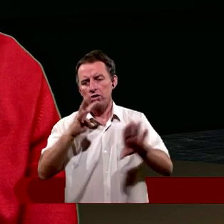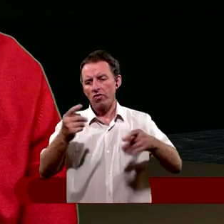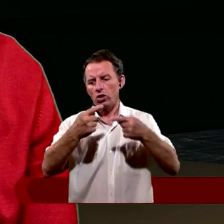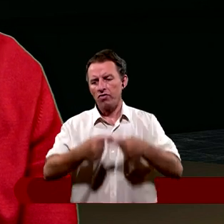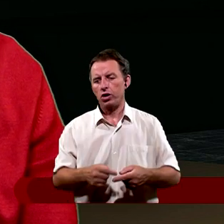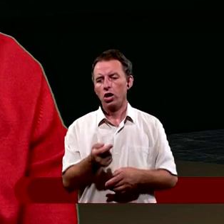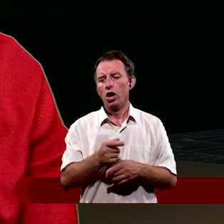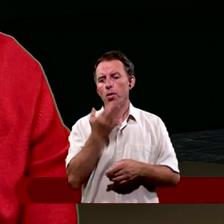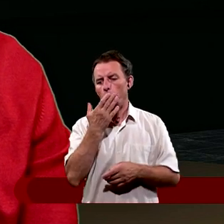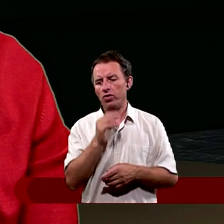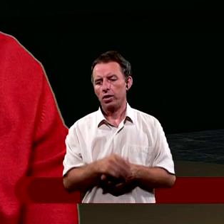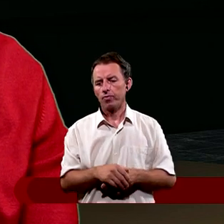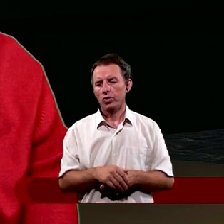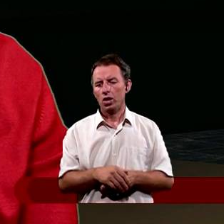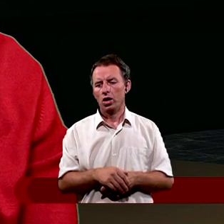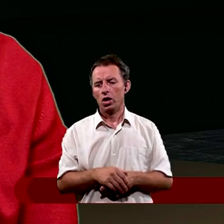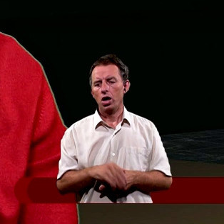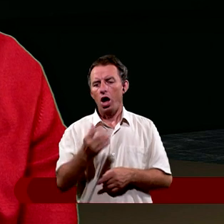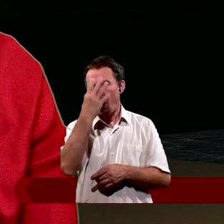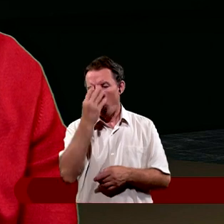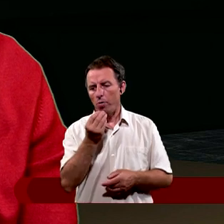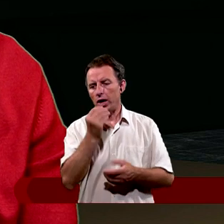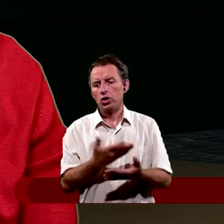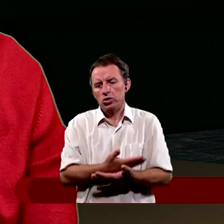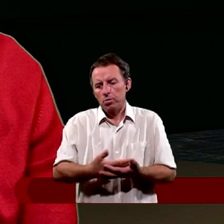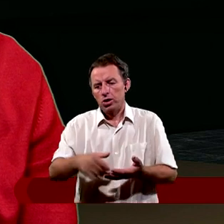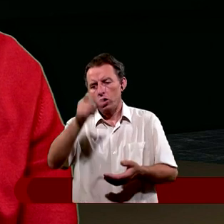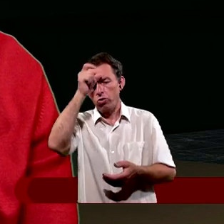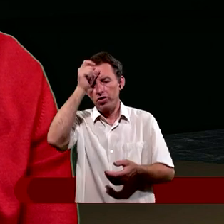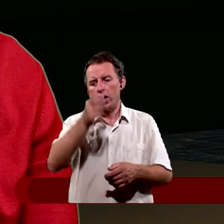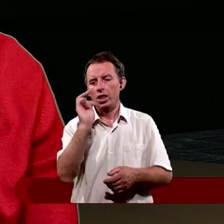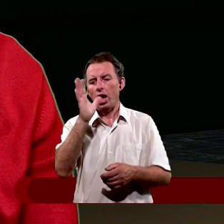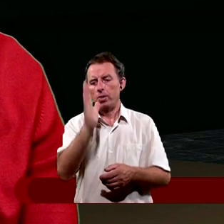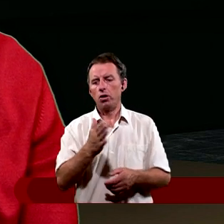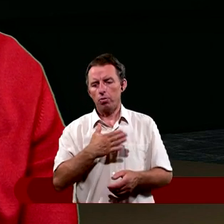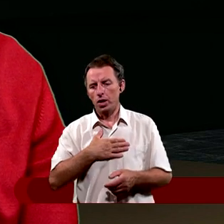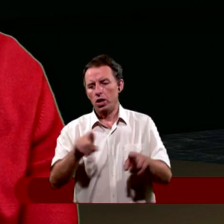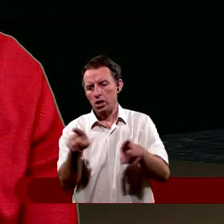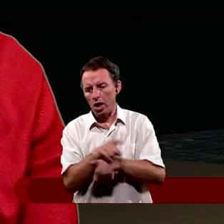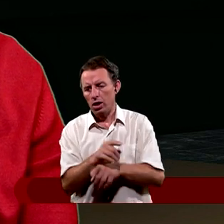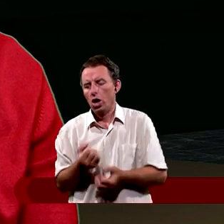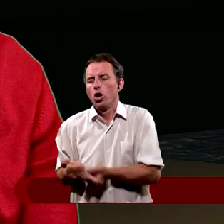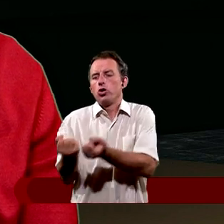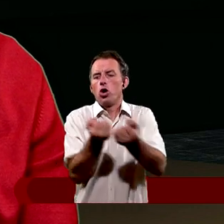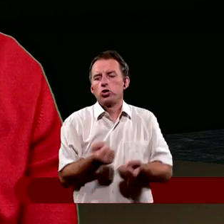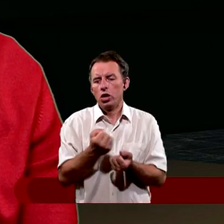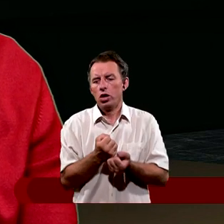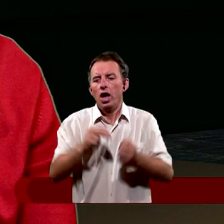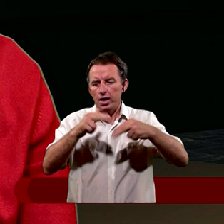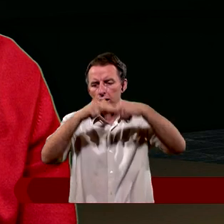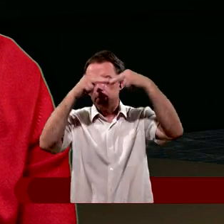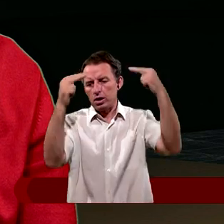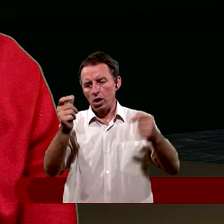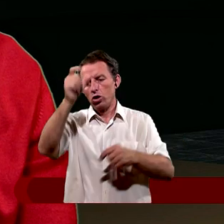1 Koryntian 15 rozdział 49 werset apostoł Paweł pisze: przeto jak nosiliśmy obraz ziemskiego człowieka, tak będziemy też nosili obraz